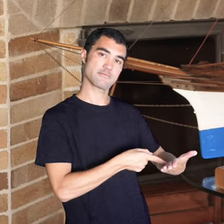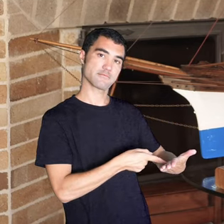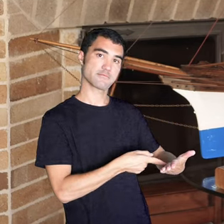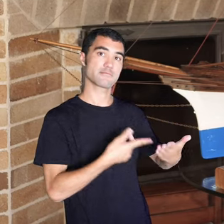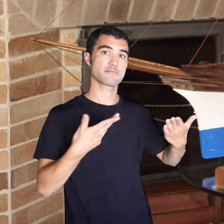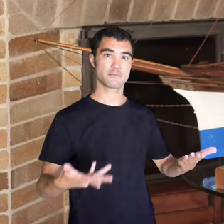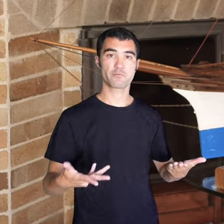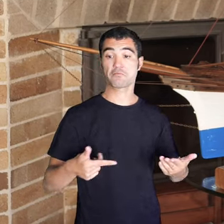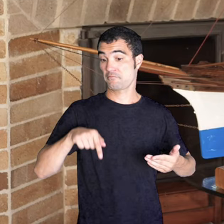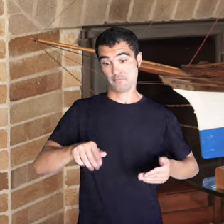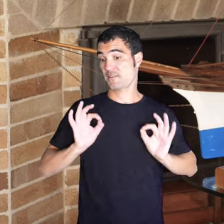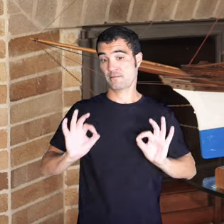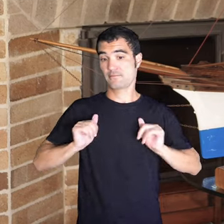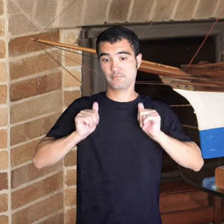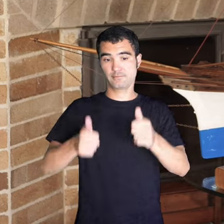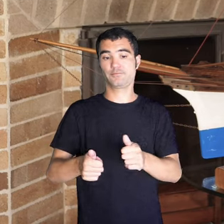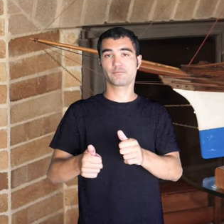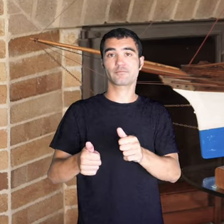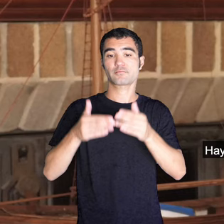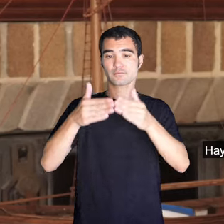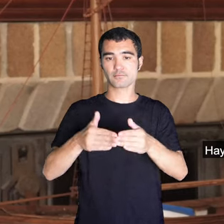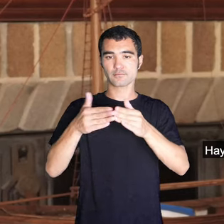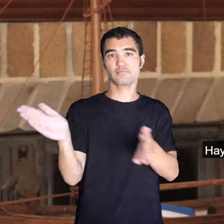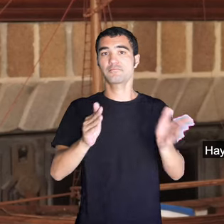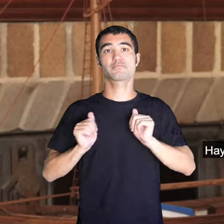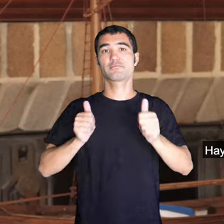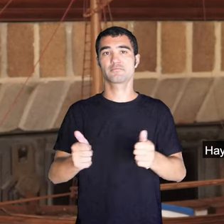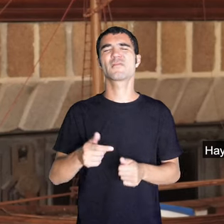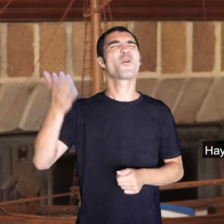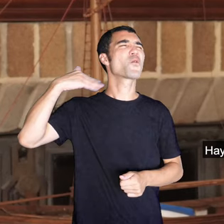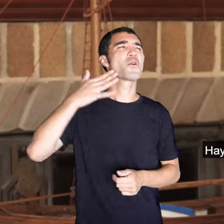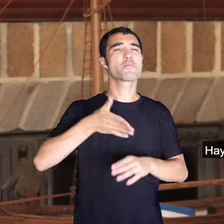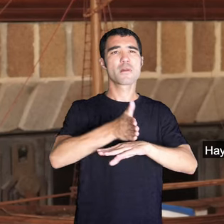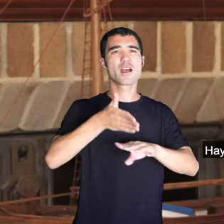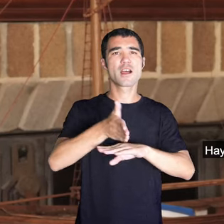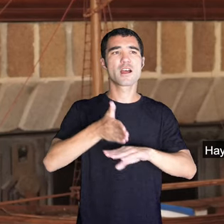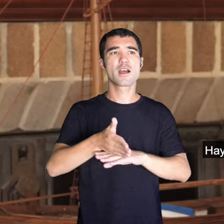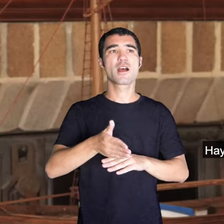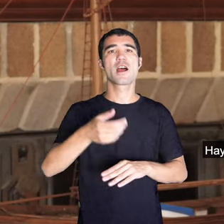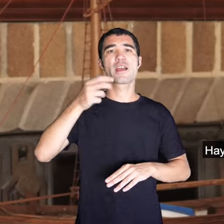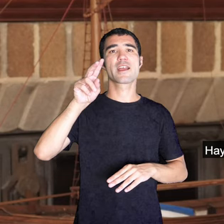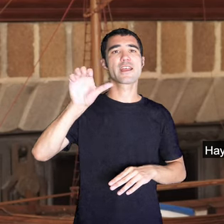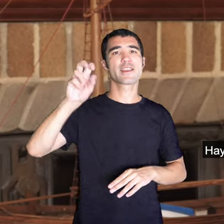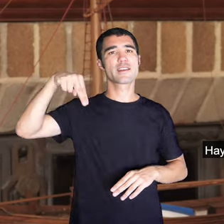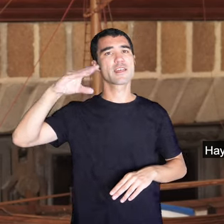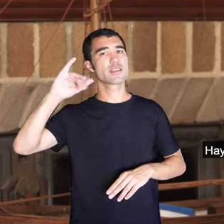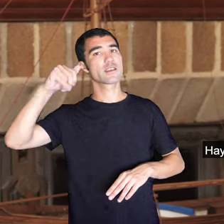i així se començaven i se formaven els barcos. Hi havia unes maderes com, és, per exemple, l'usina,